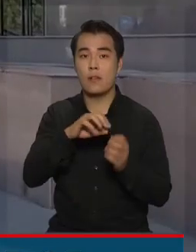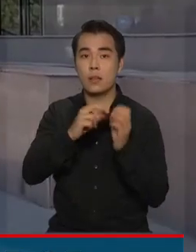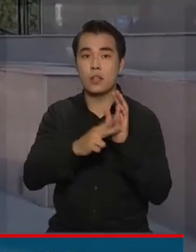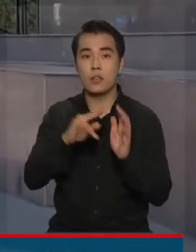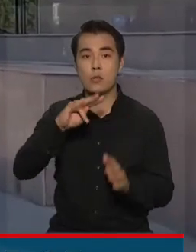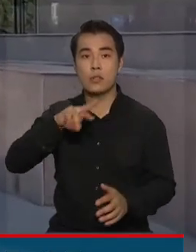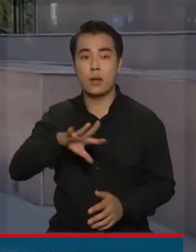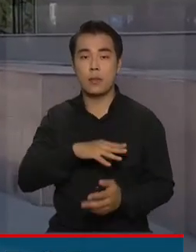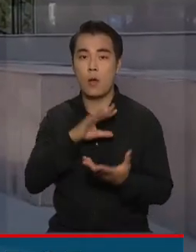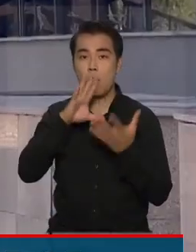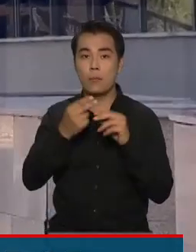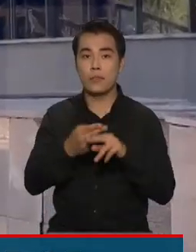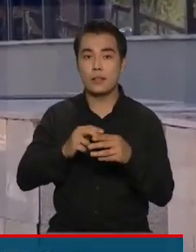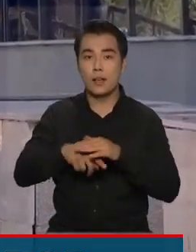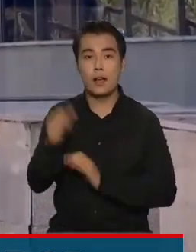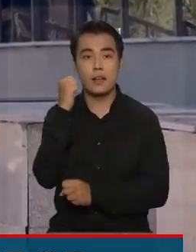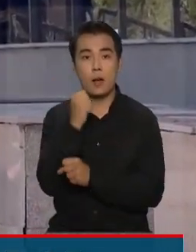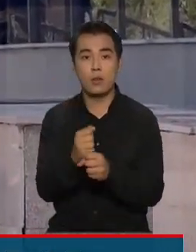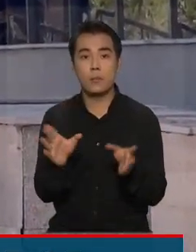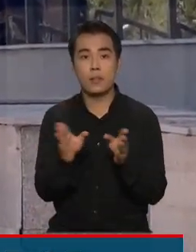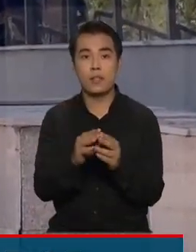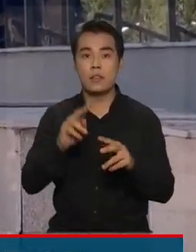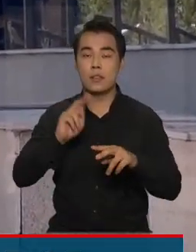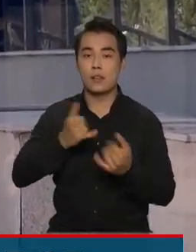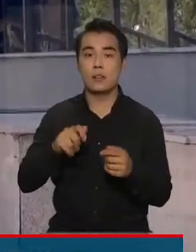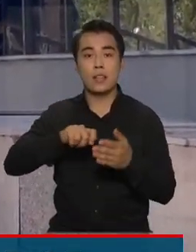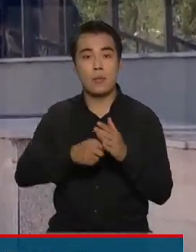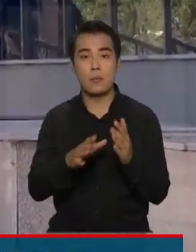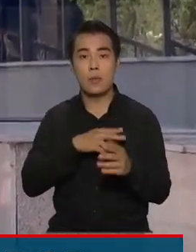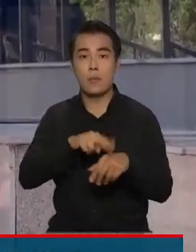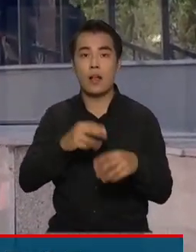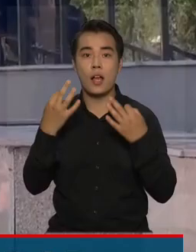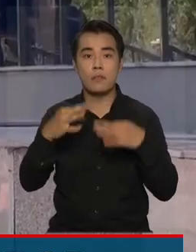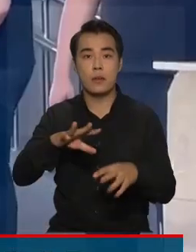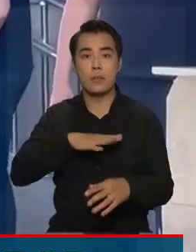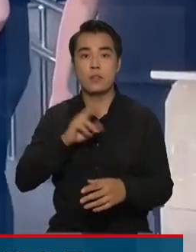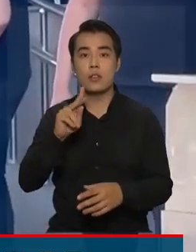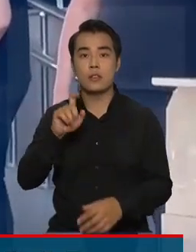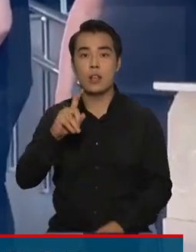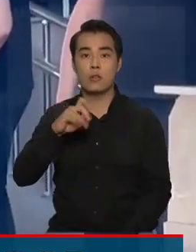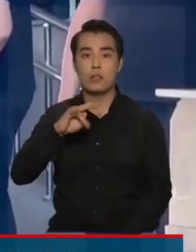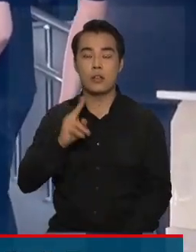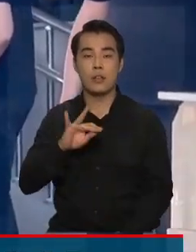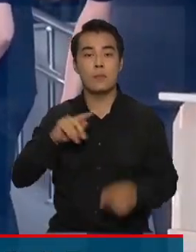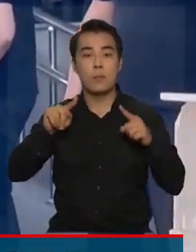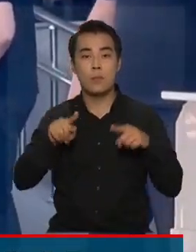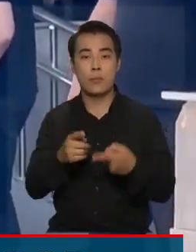заперся в отделении банка вместе с работниками и посетителями. Полиции удалось тогда освободить заложников и задержать